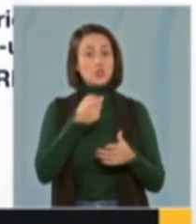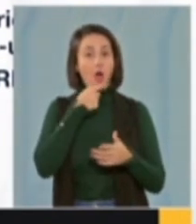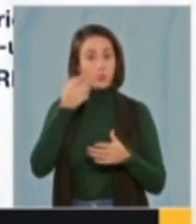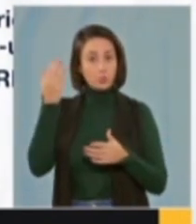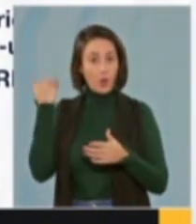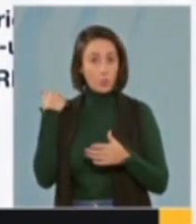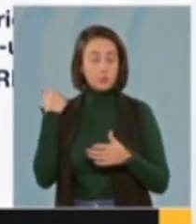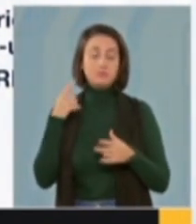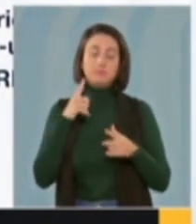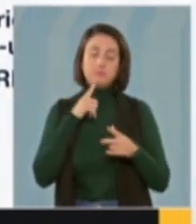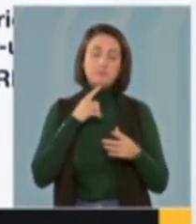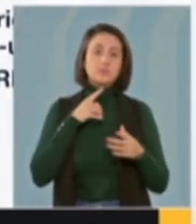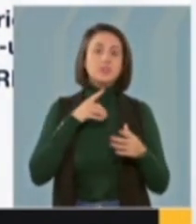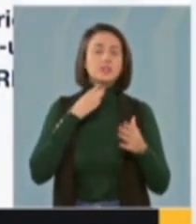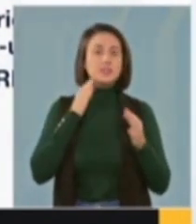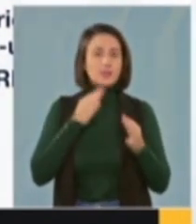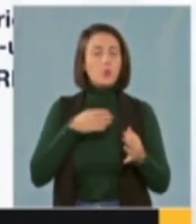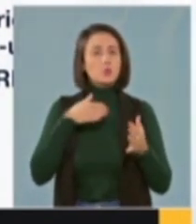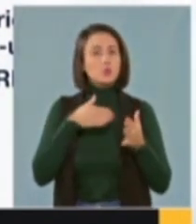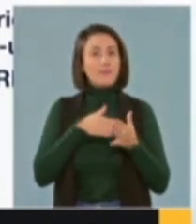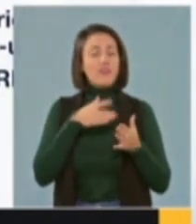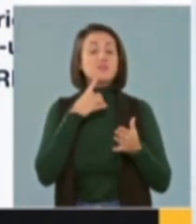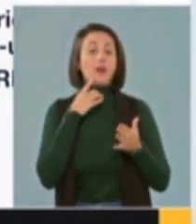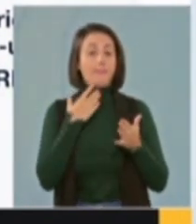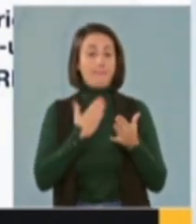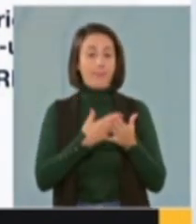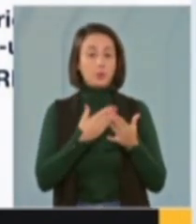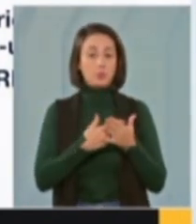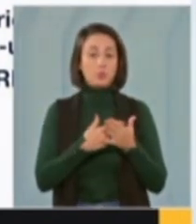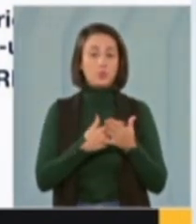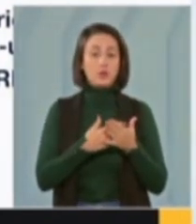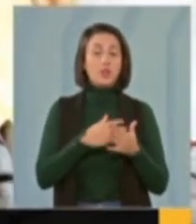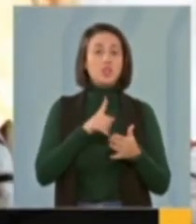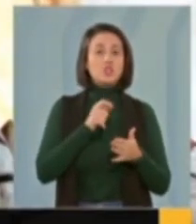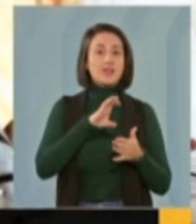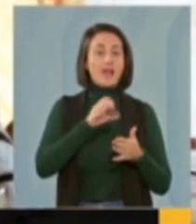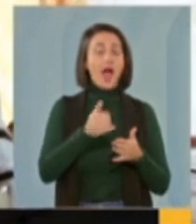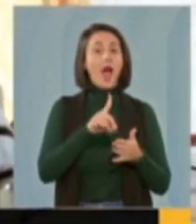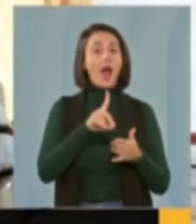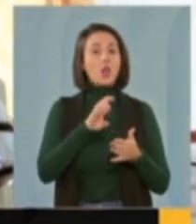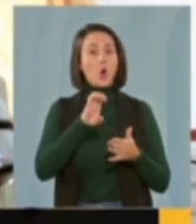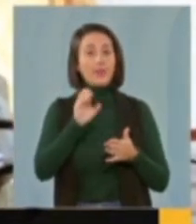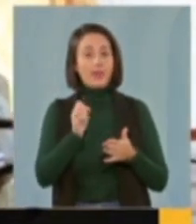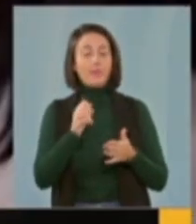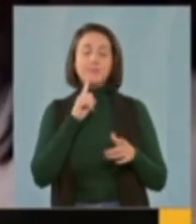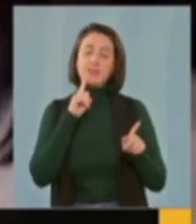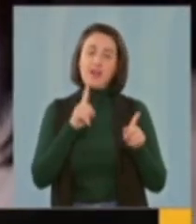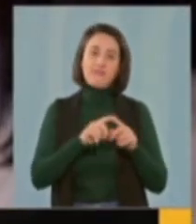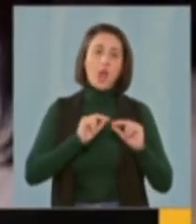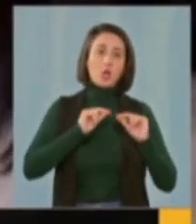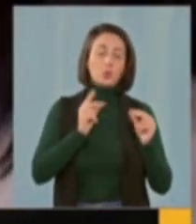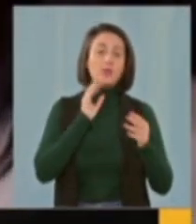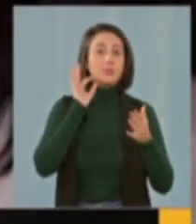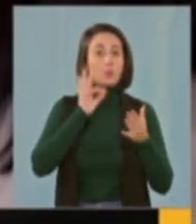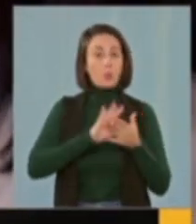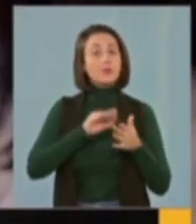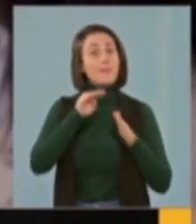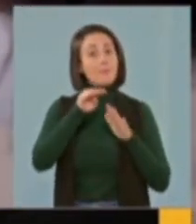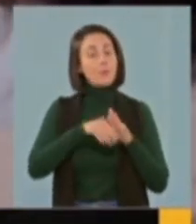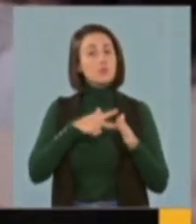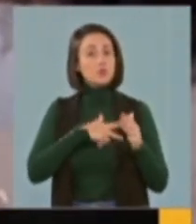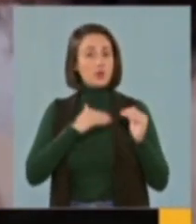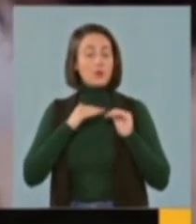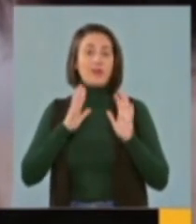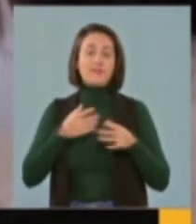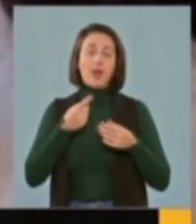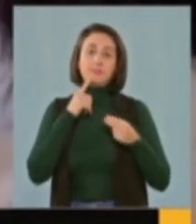asigurarea subvenției la gigacalorie este o altă propunere a celor de la PSD și la Educație au câteva propuneri programul PSD